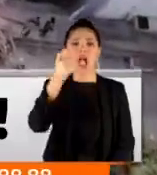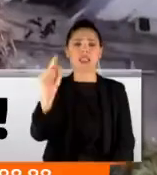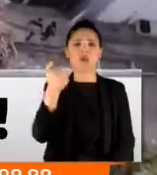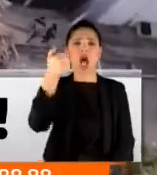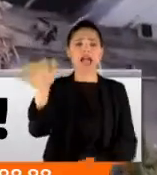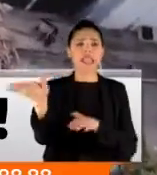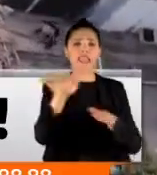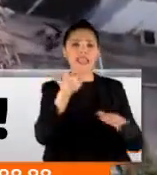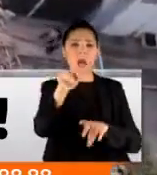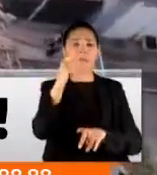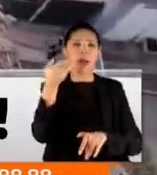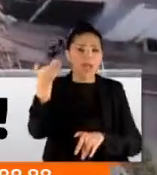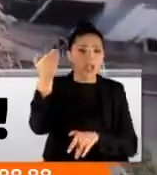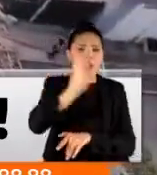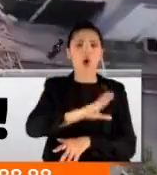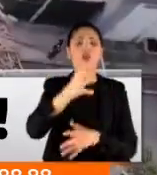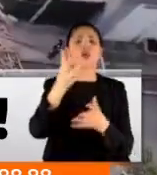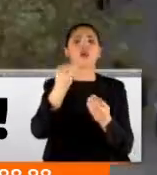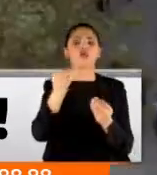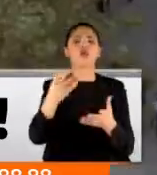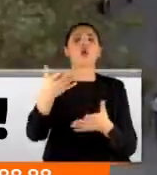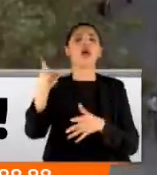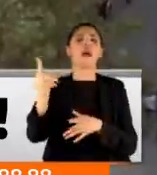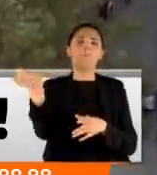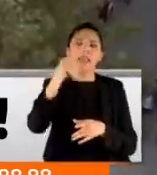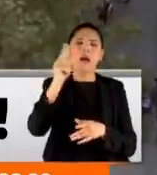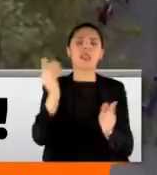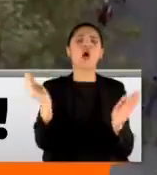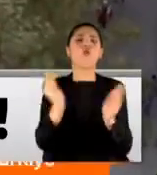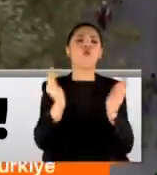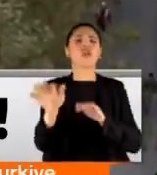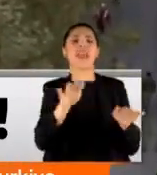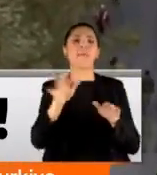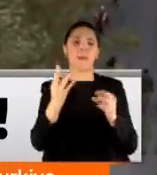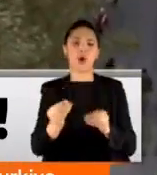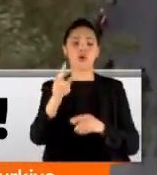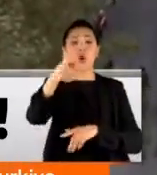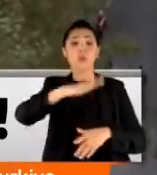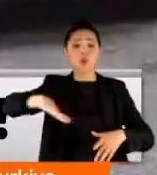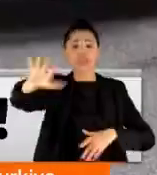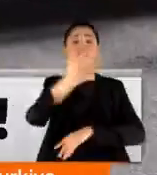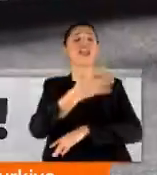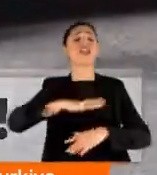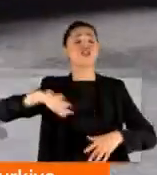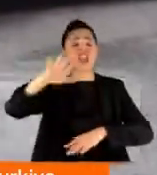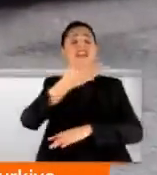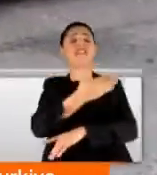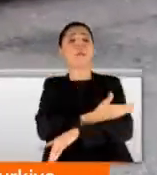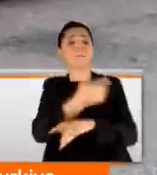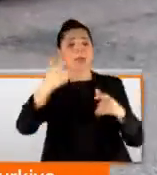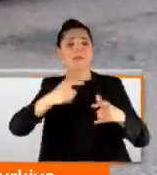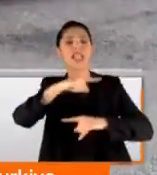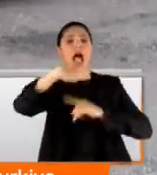...6,6 büyüklüğündeki deprem sonrası onlarca da artçı sarsıntı meydana geldi. Kente çevre illerden de çok sayıda